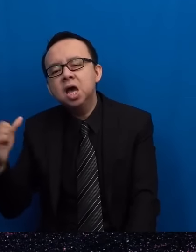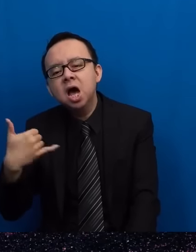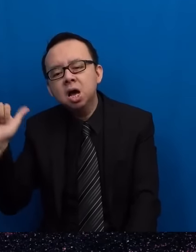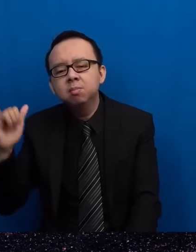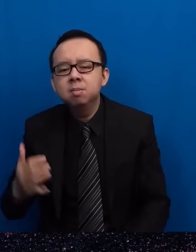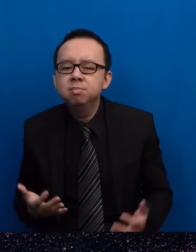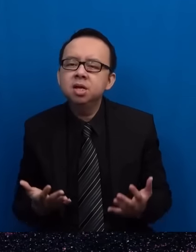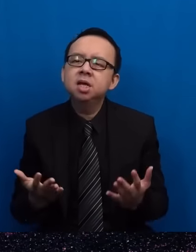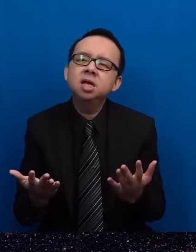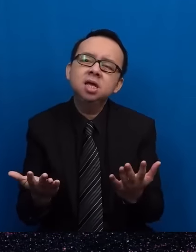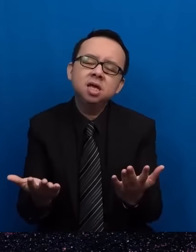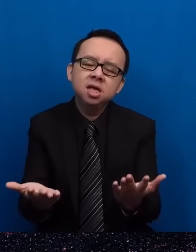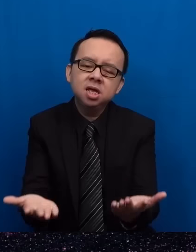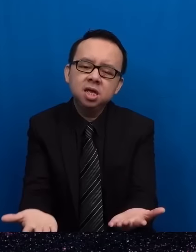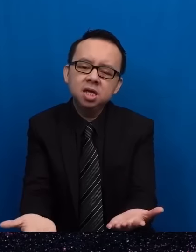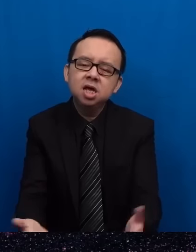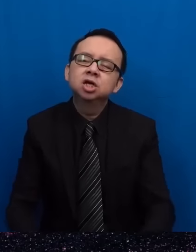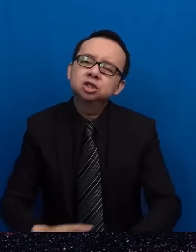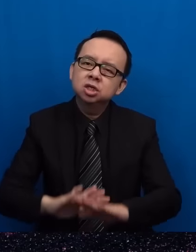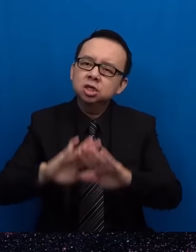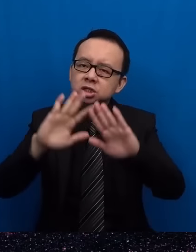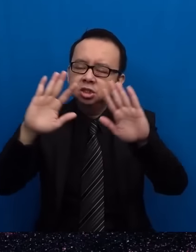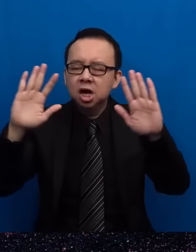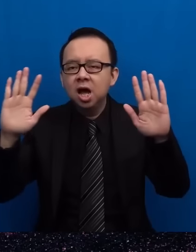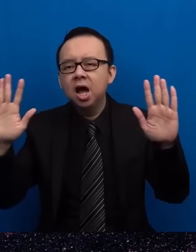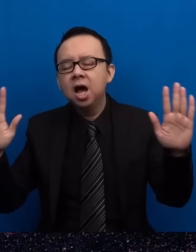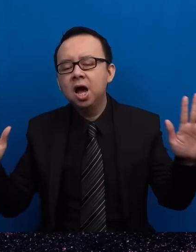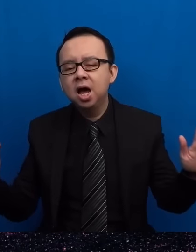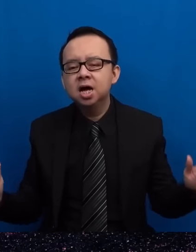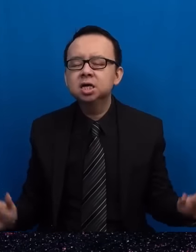Engkaulah yang memberi